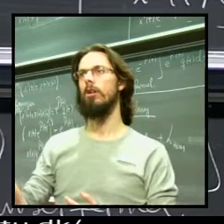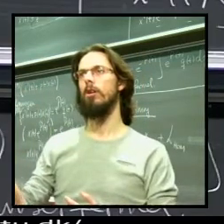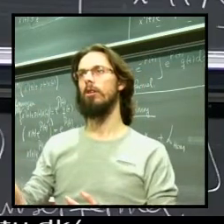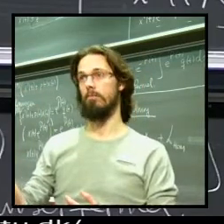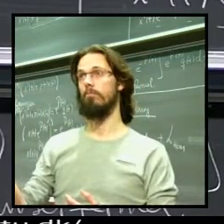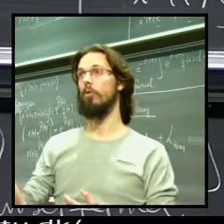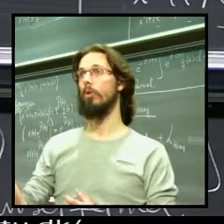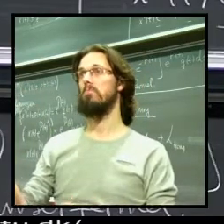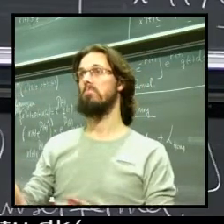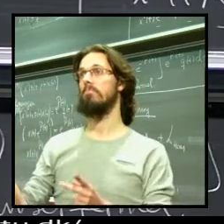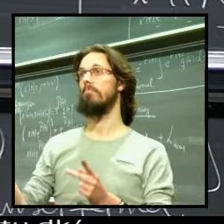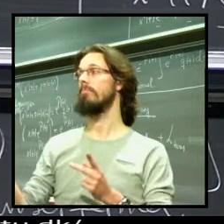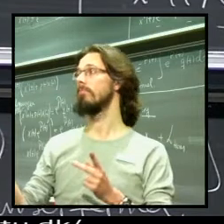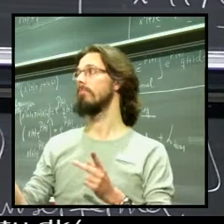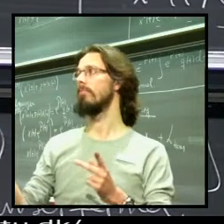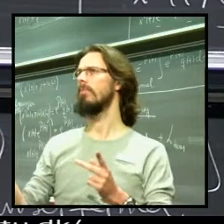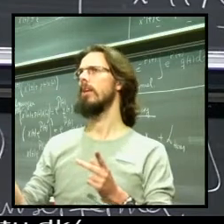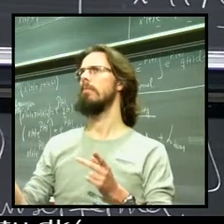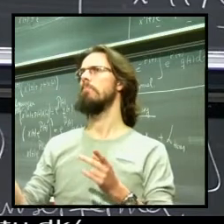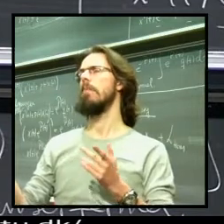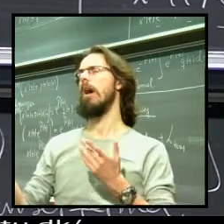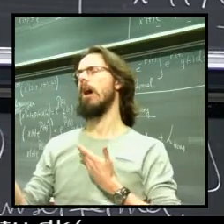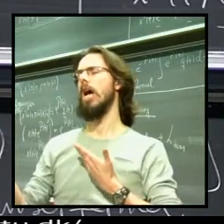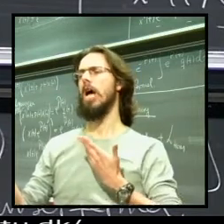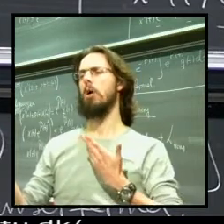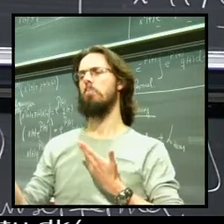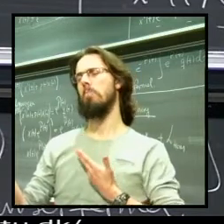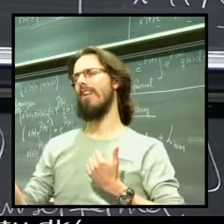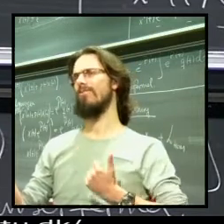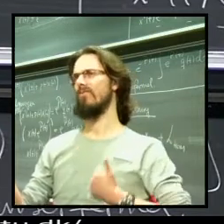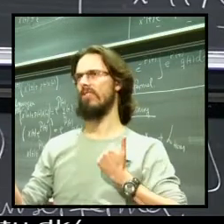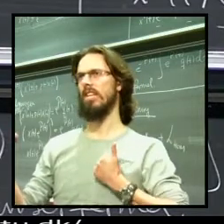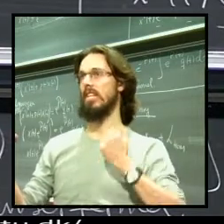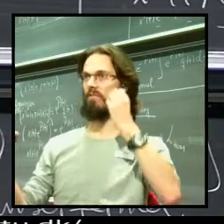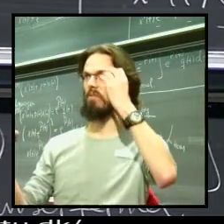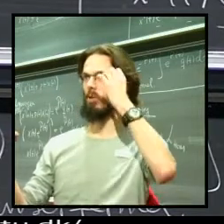Ikke også? Det er en meget, meget vigtig information.